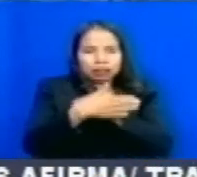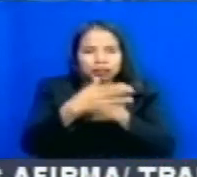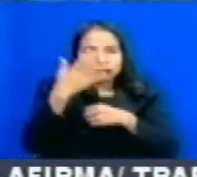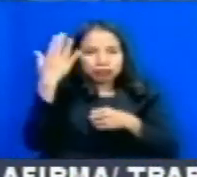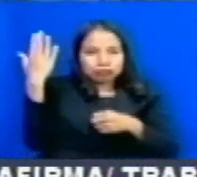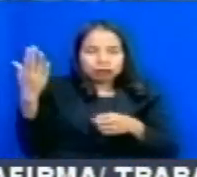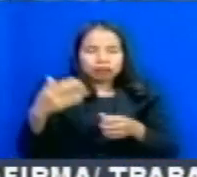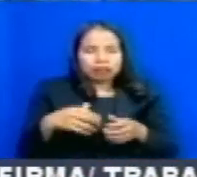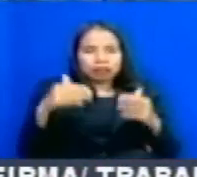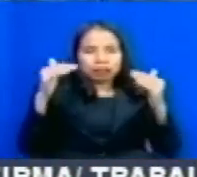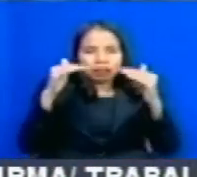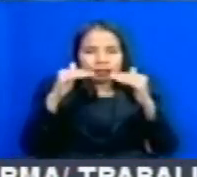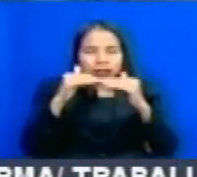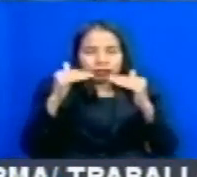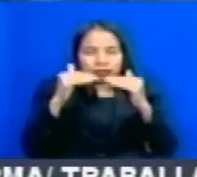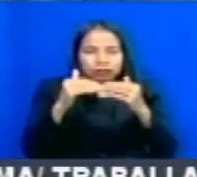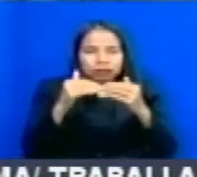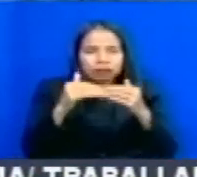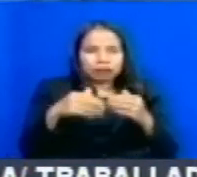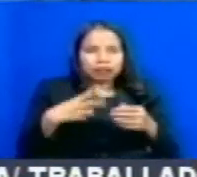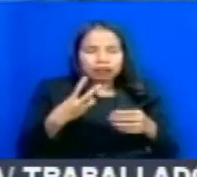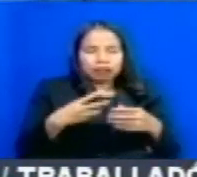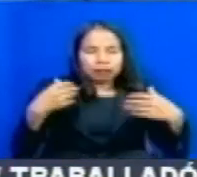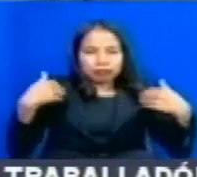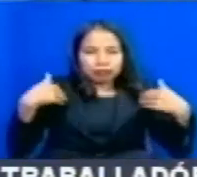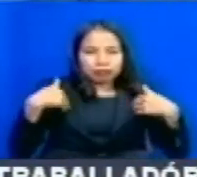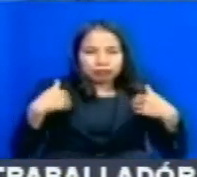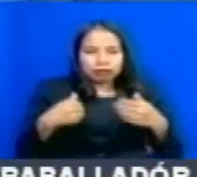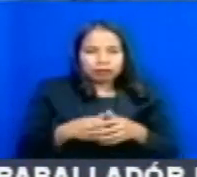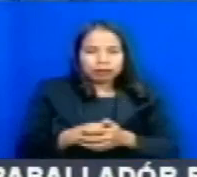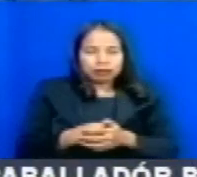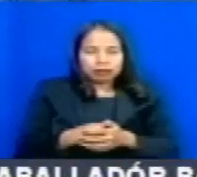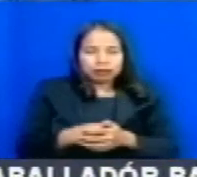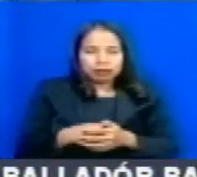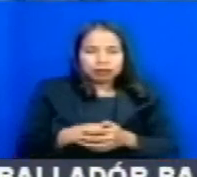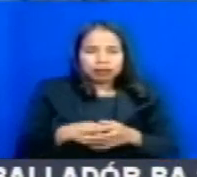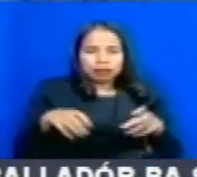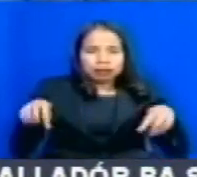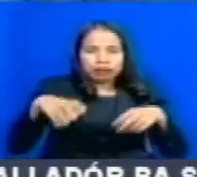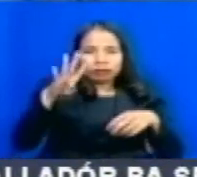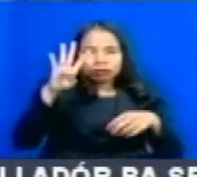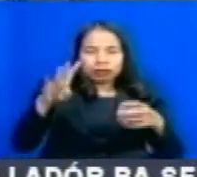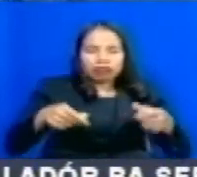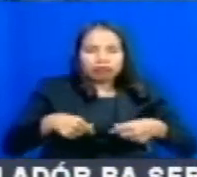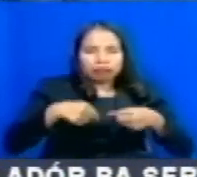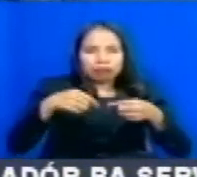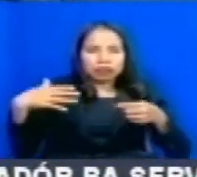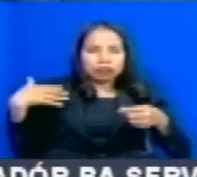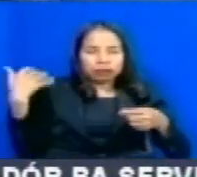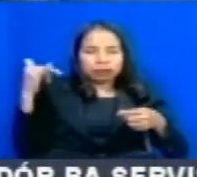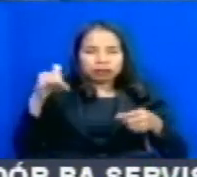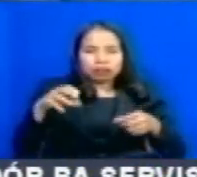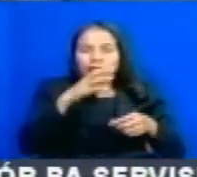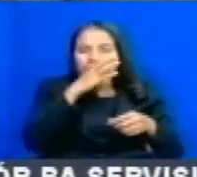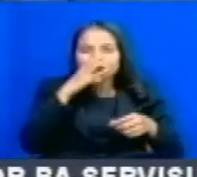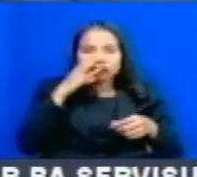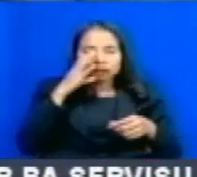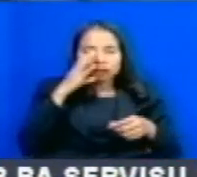encontro ne pemo kohing ami hamosu iha are hat mak sira ofrece ba timor timor wan sira atwa servisi ne ba